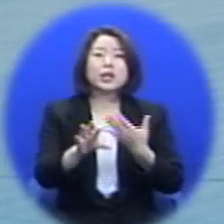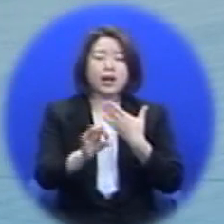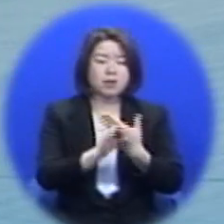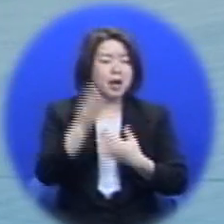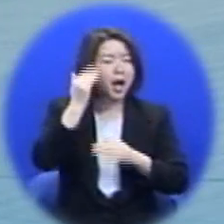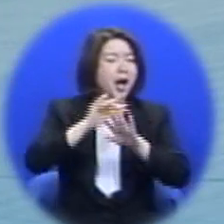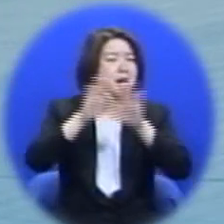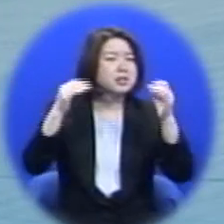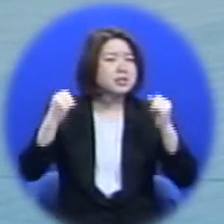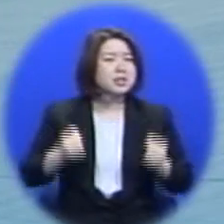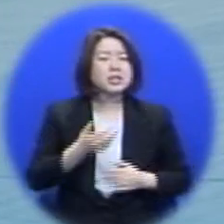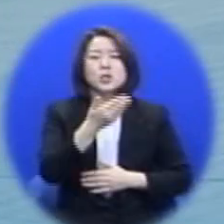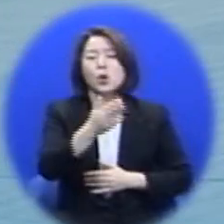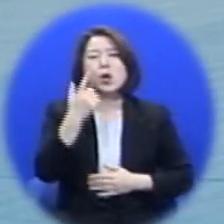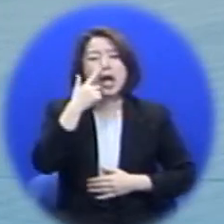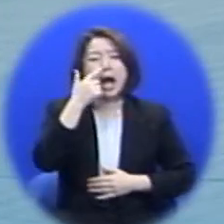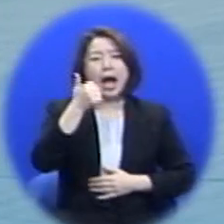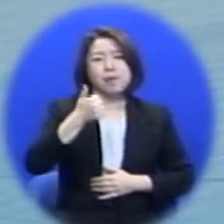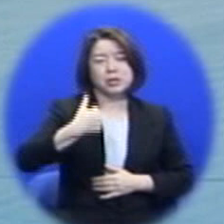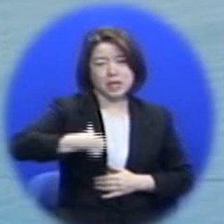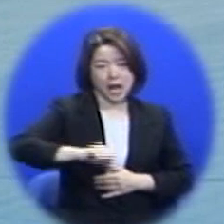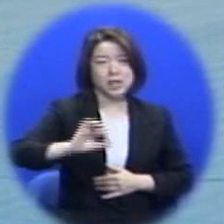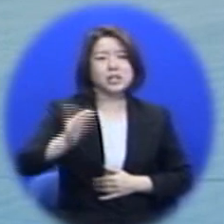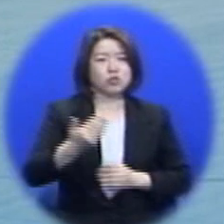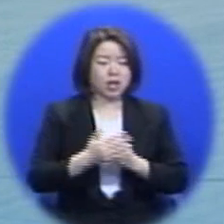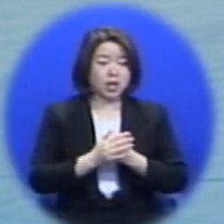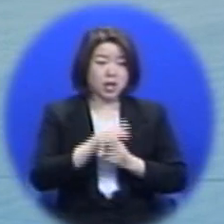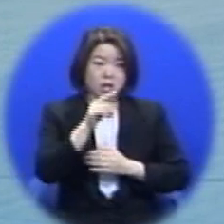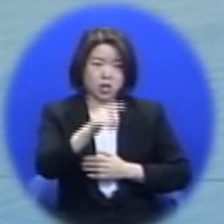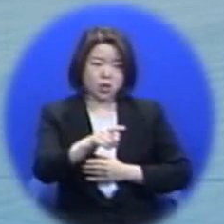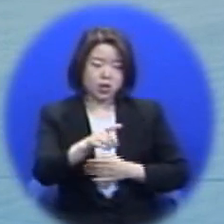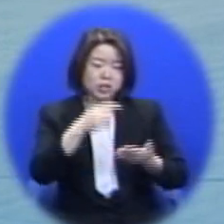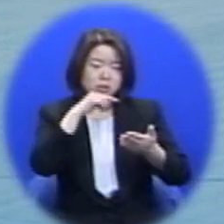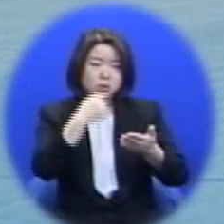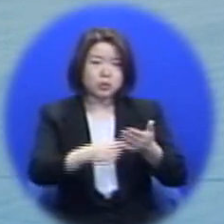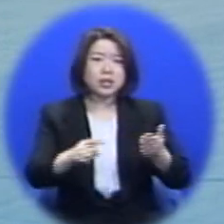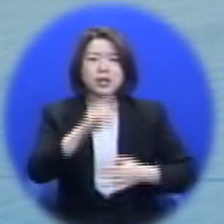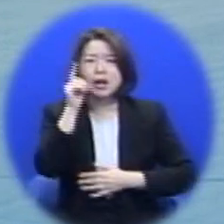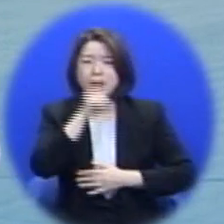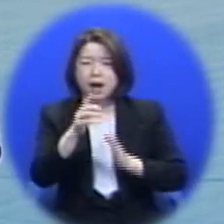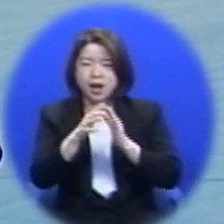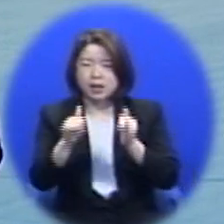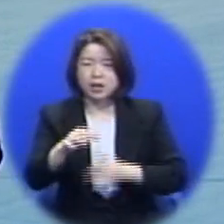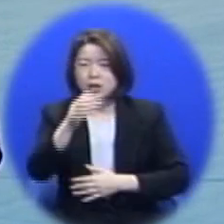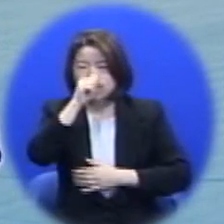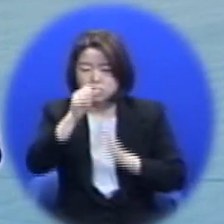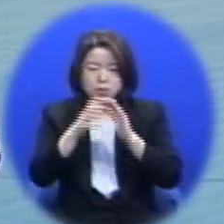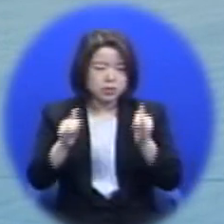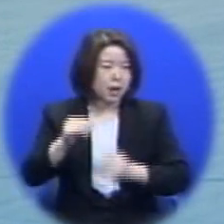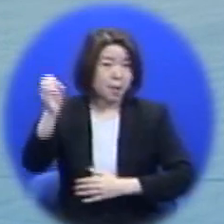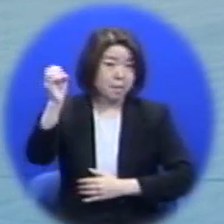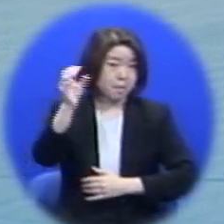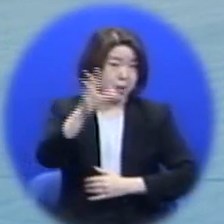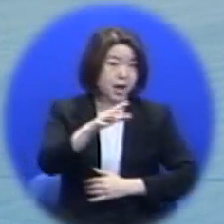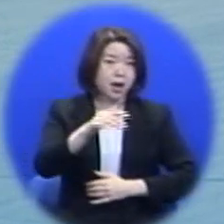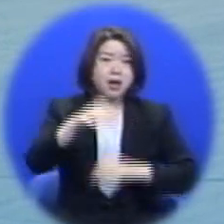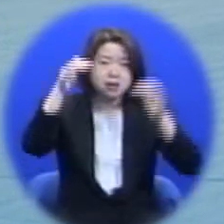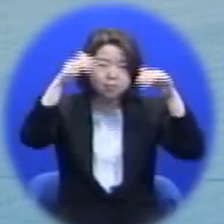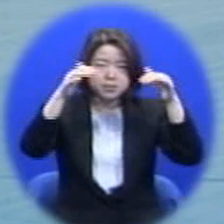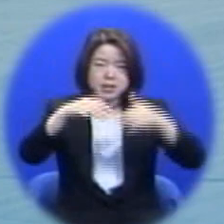너희 아버지 아들이 되리니 이는 하나님이 그 해를 악인과 선인에게 비추시며 비를 의로운 자와 불의한